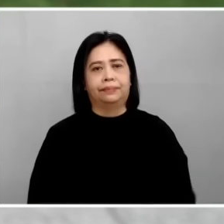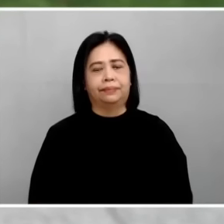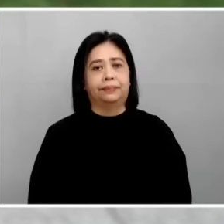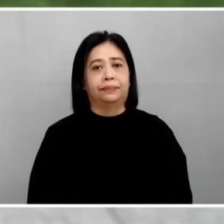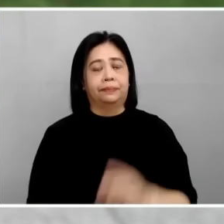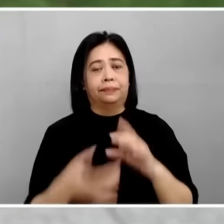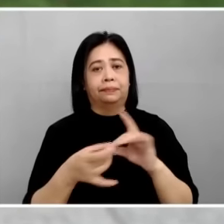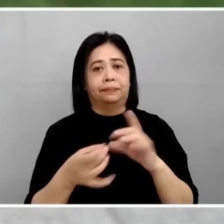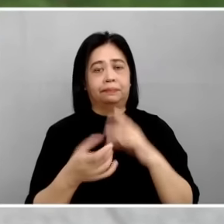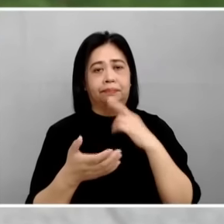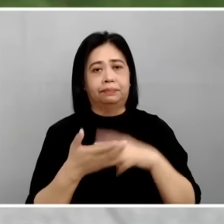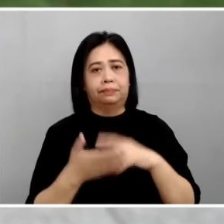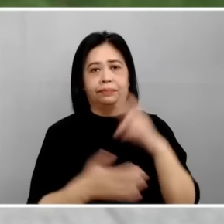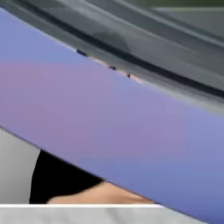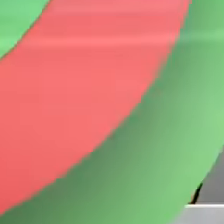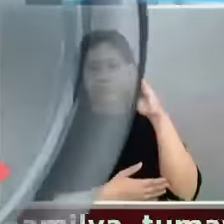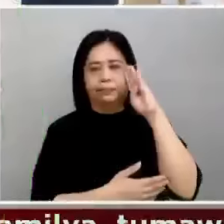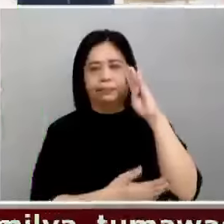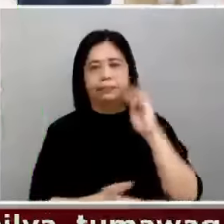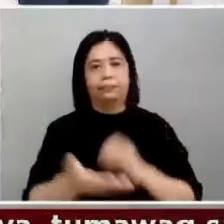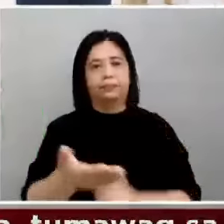Nagpapatrol, Rafael Bosano.